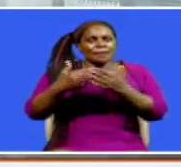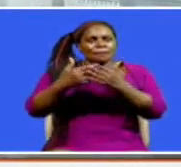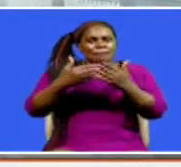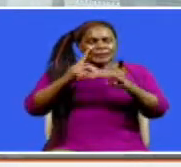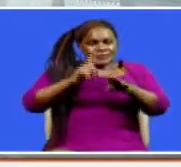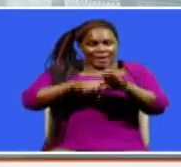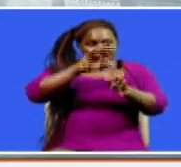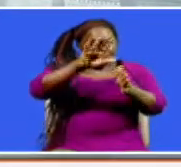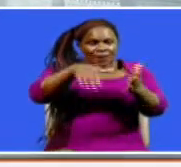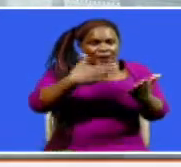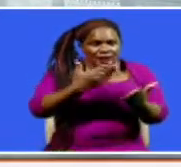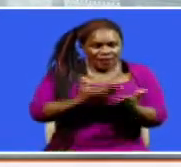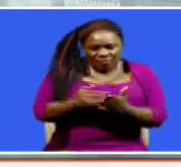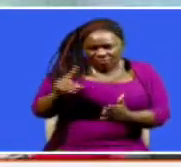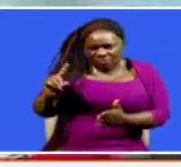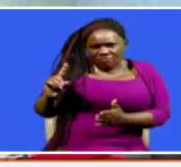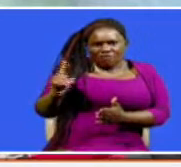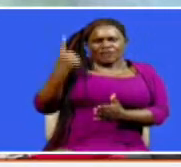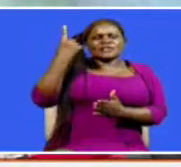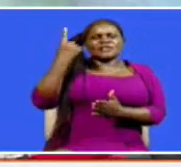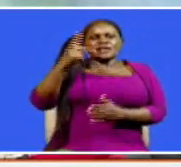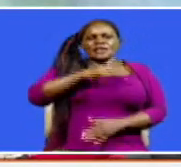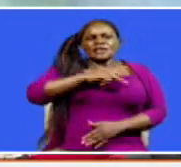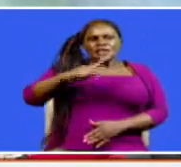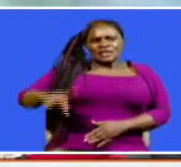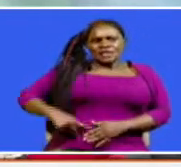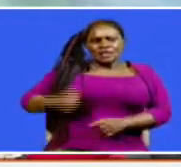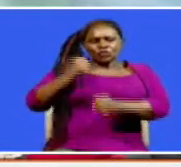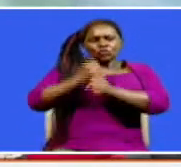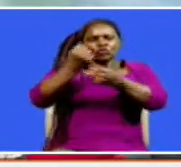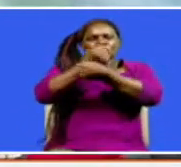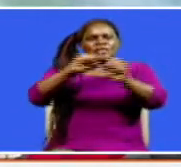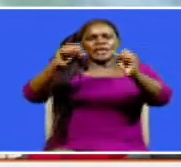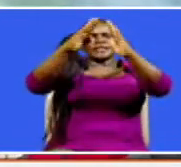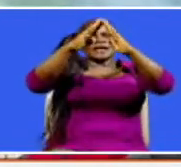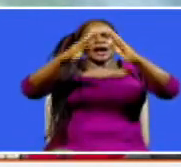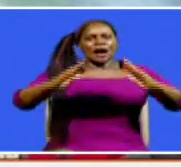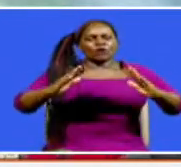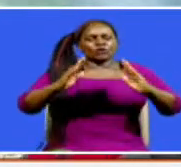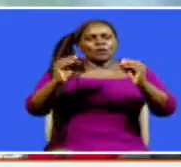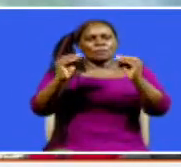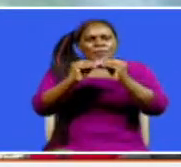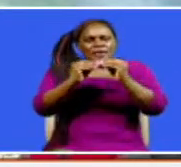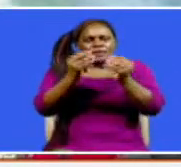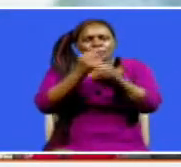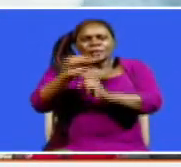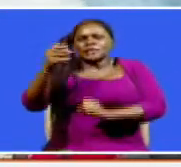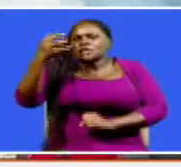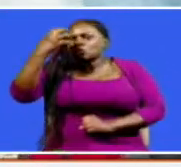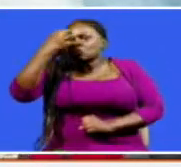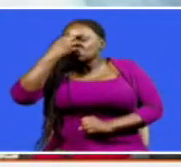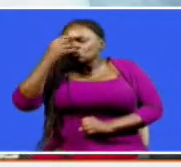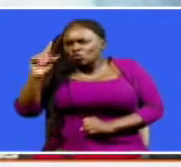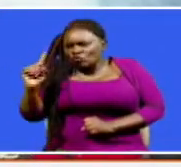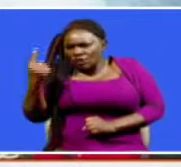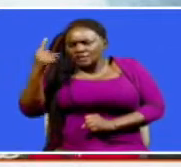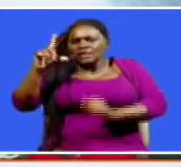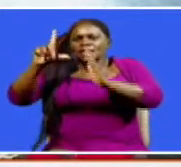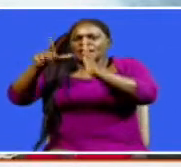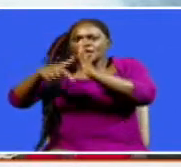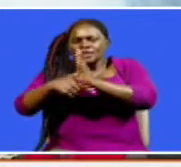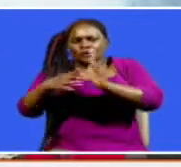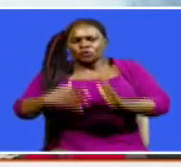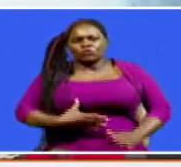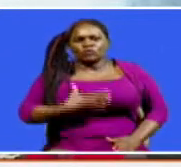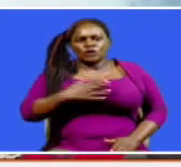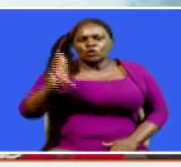Atakapofika nchini, shughuli ya kwanza ya mfalme huyu itakuwa katika ikulu ya Nairobi, akiandaa mkutano na Rais William Ruto, na baadaye kutembelea